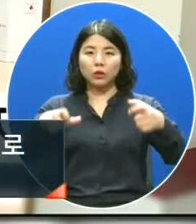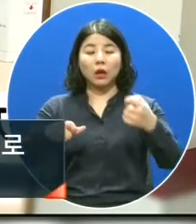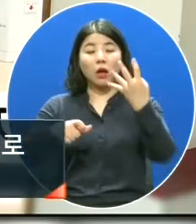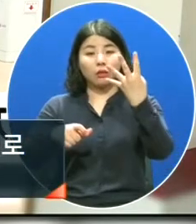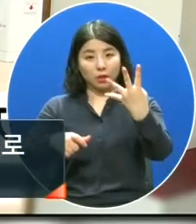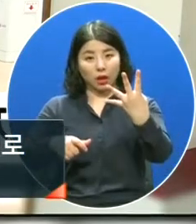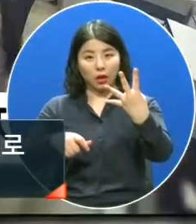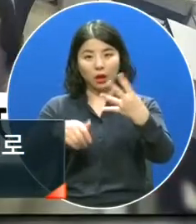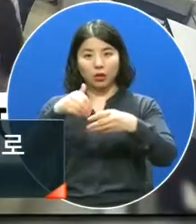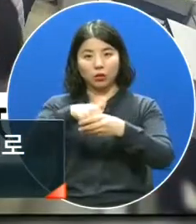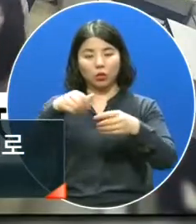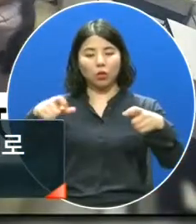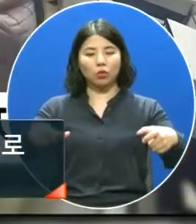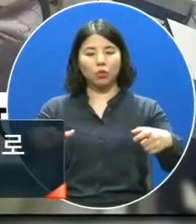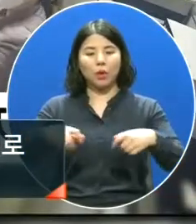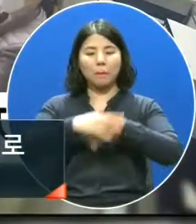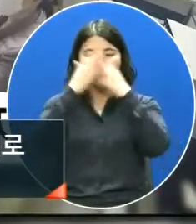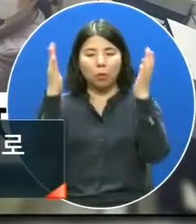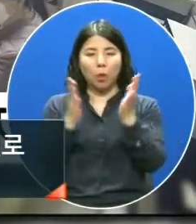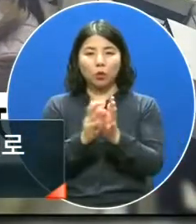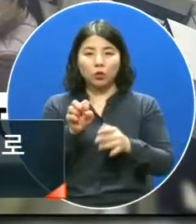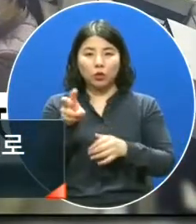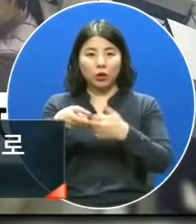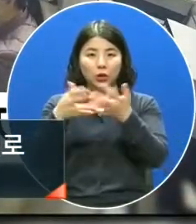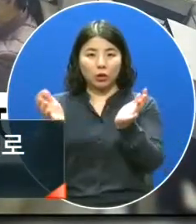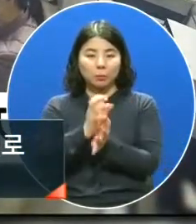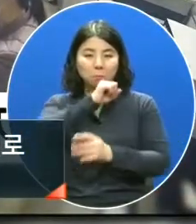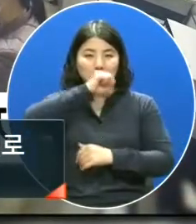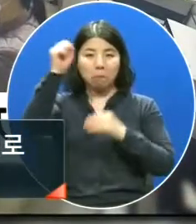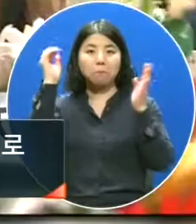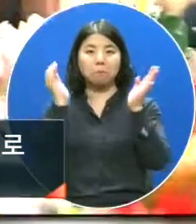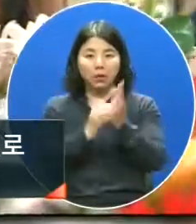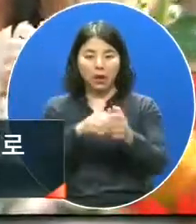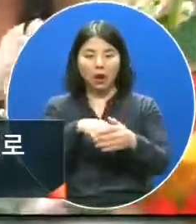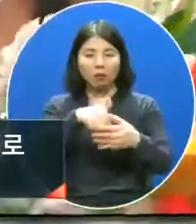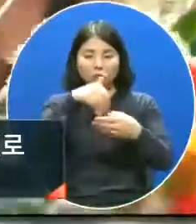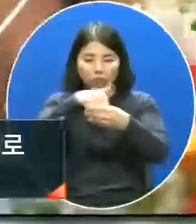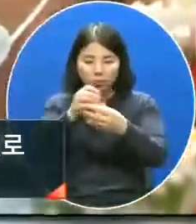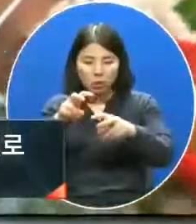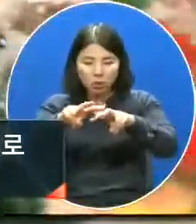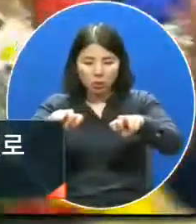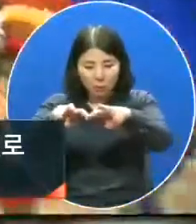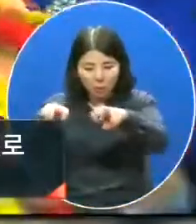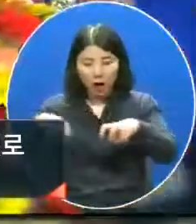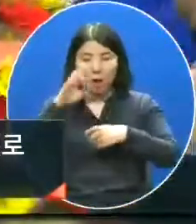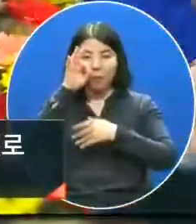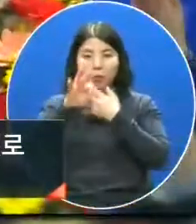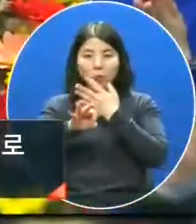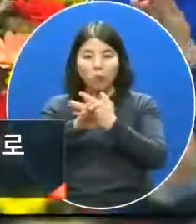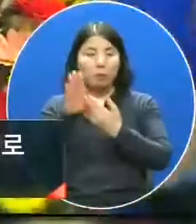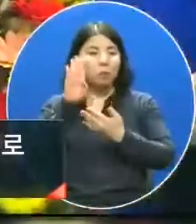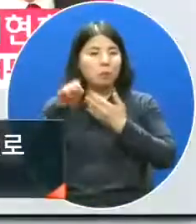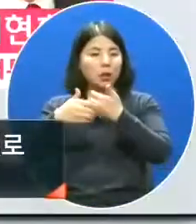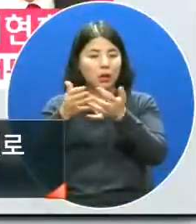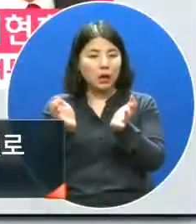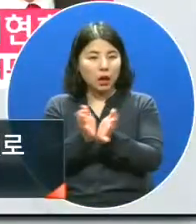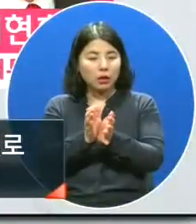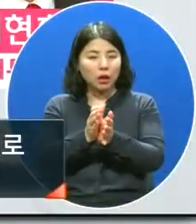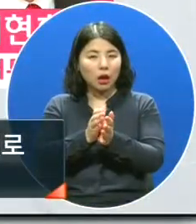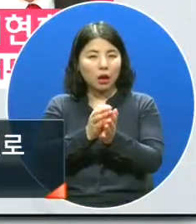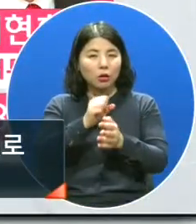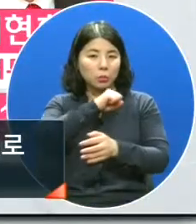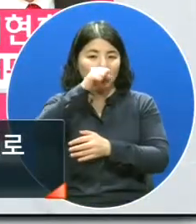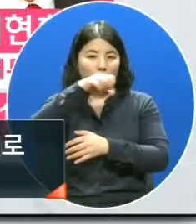4개 선거구는 모두 여당의 승리로 돌아갔지만 개표 단위별로 나눠봤을 때는 미래통합당의 손을 들어준 지역이